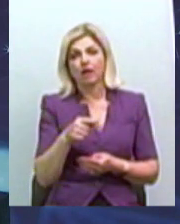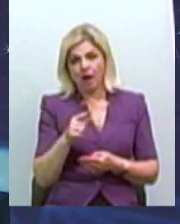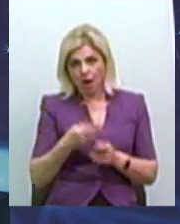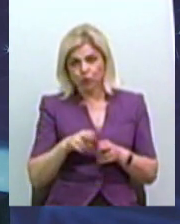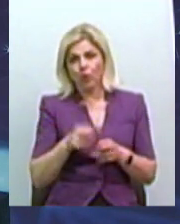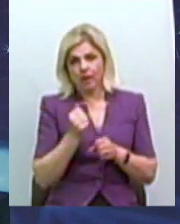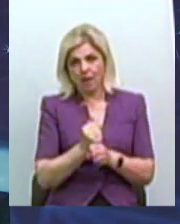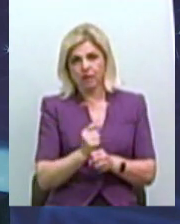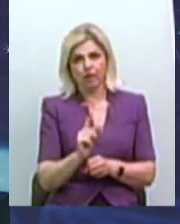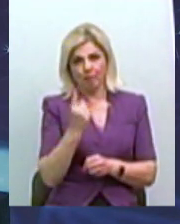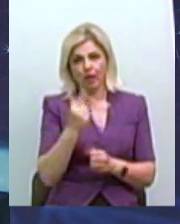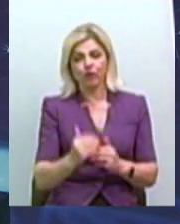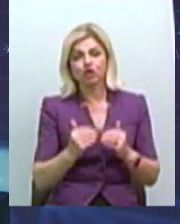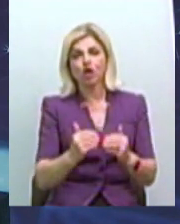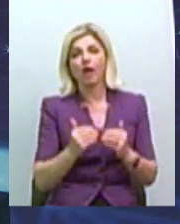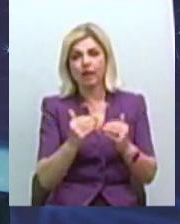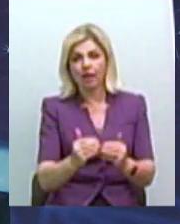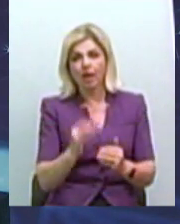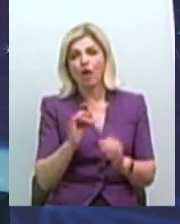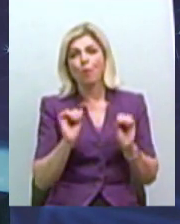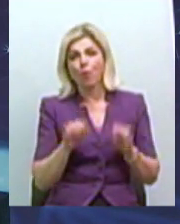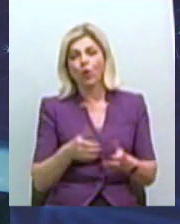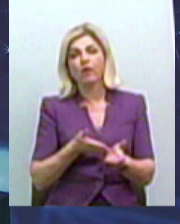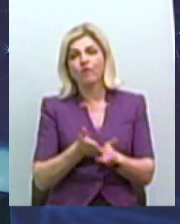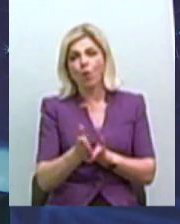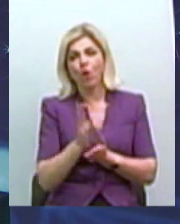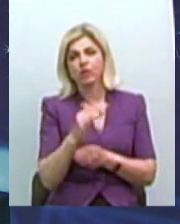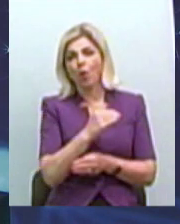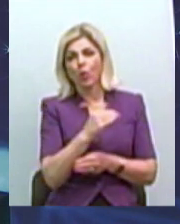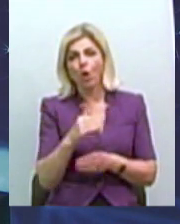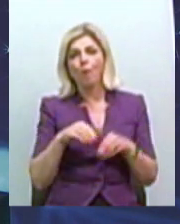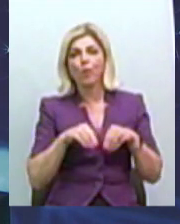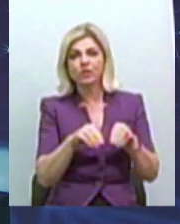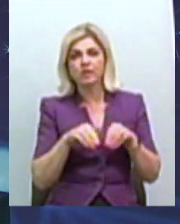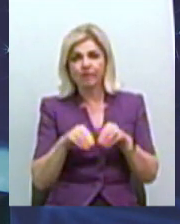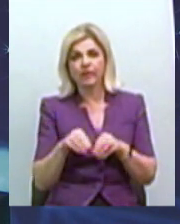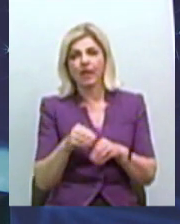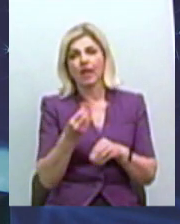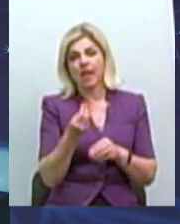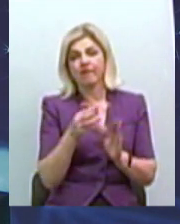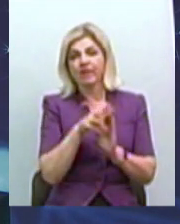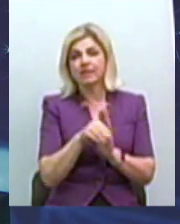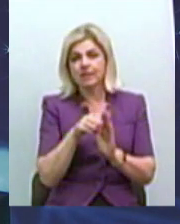шаги, которые, в принципе, по сути дела, могут выходить на уровень пассивных инвестиций и